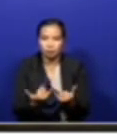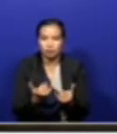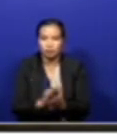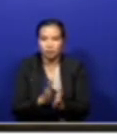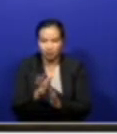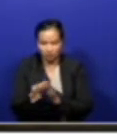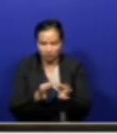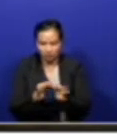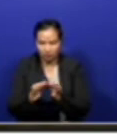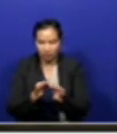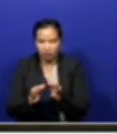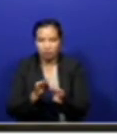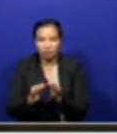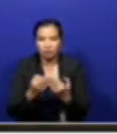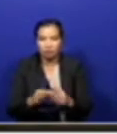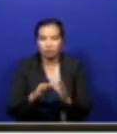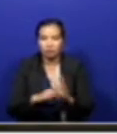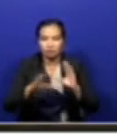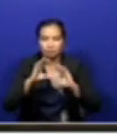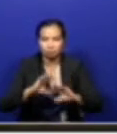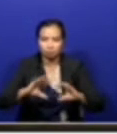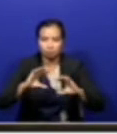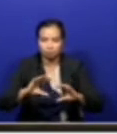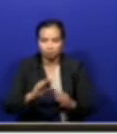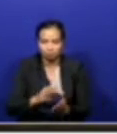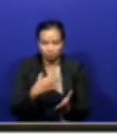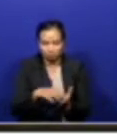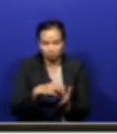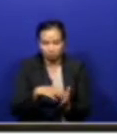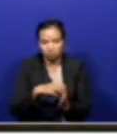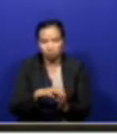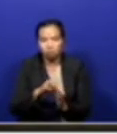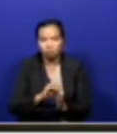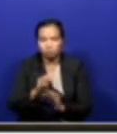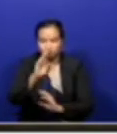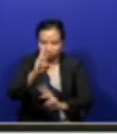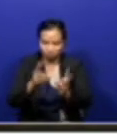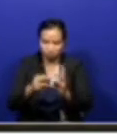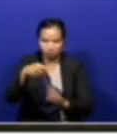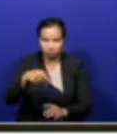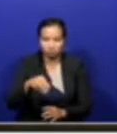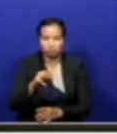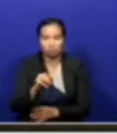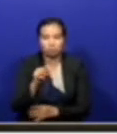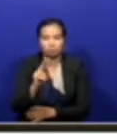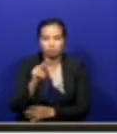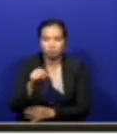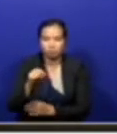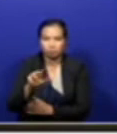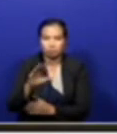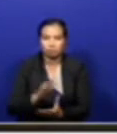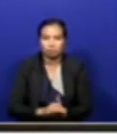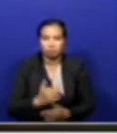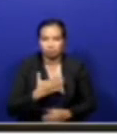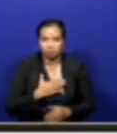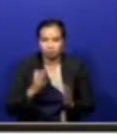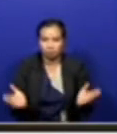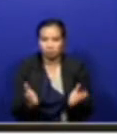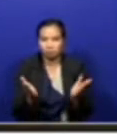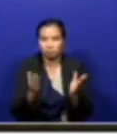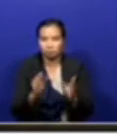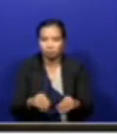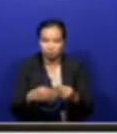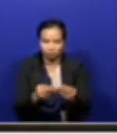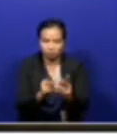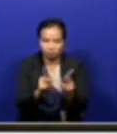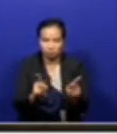ายเรื่องนี้หลังจากรัฐบาลพูดถึงเรื่องของฝุ่น PM 2.5 ผมเป็นหนึ่งในนั้นครับที่สนับสนุนให้คณะกรรม